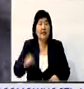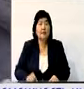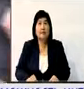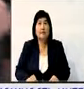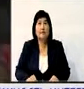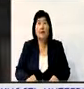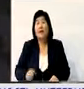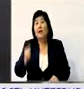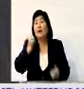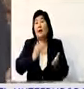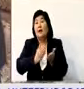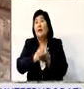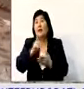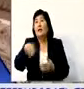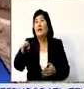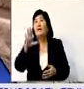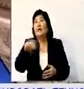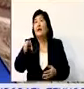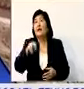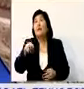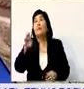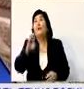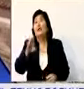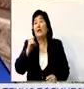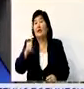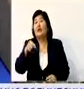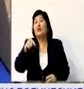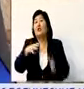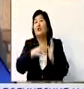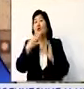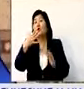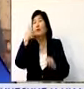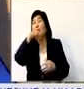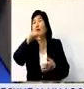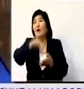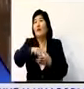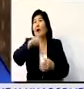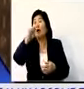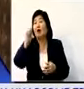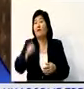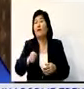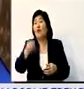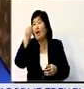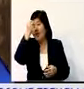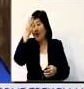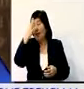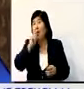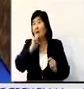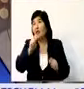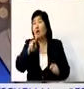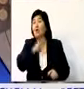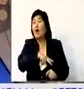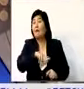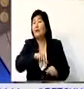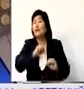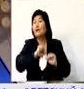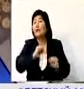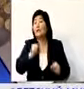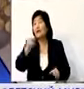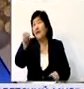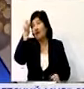ветеран dvd махамбета пир жанна в 1945 году то и мало участие в войне с японией награждена медалью за победу над